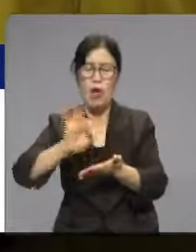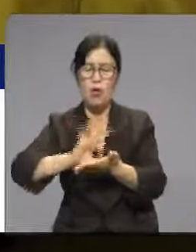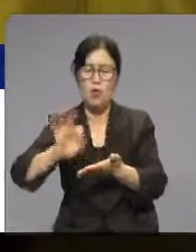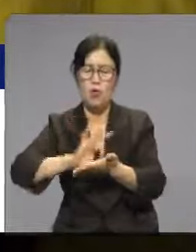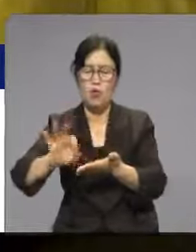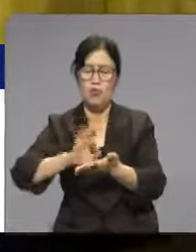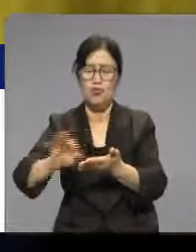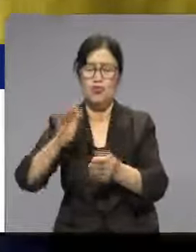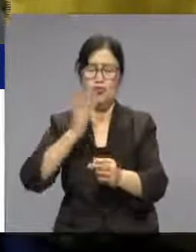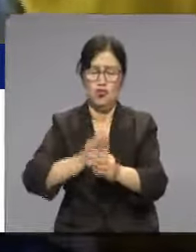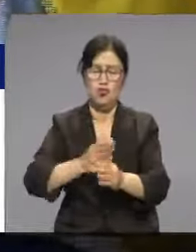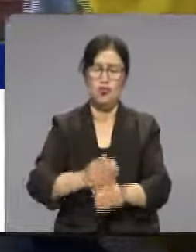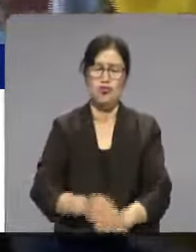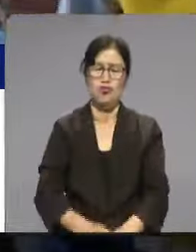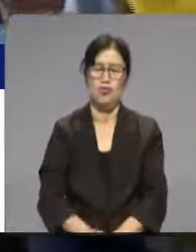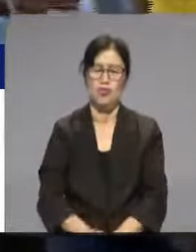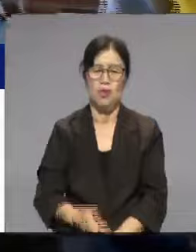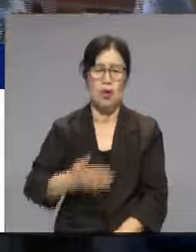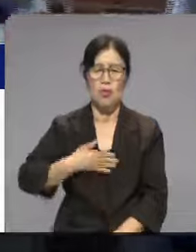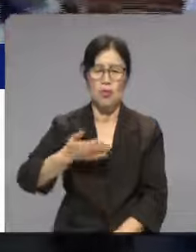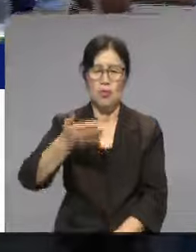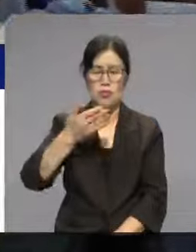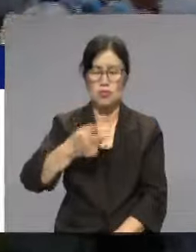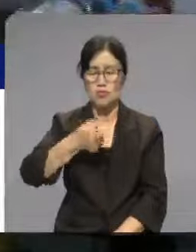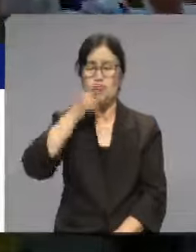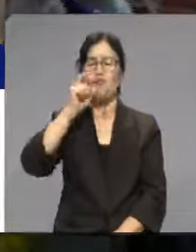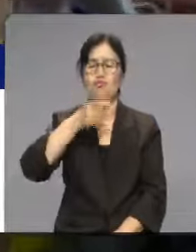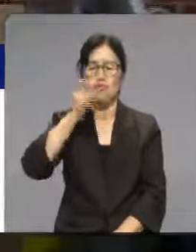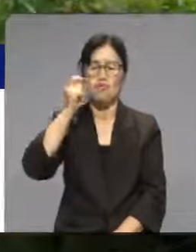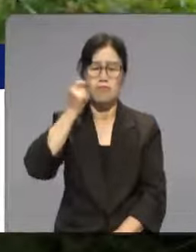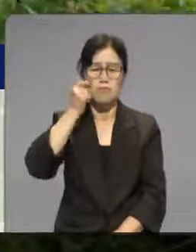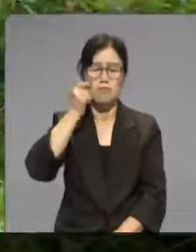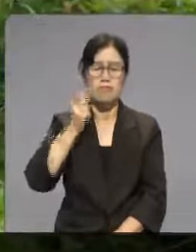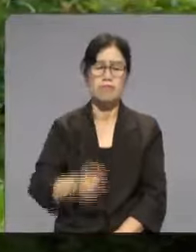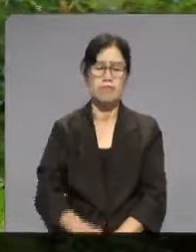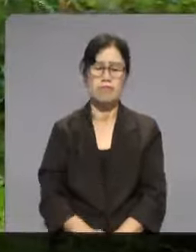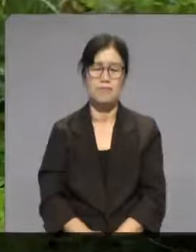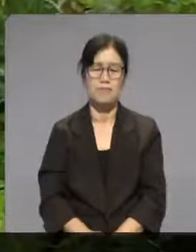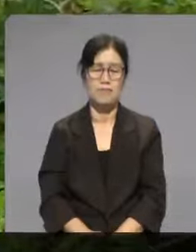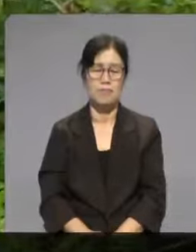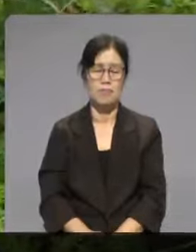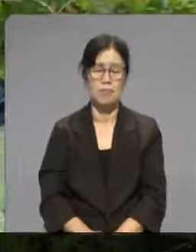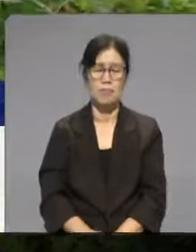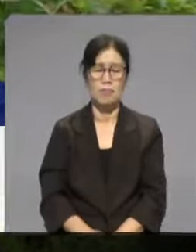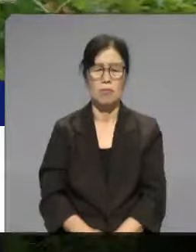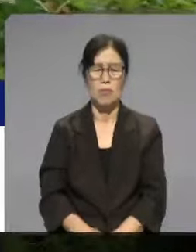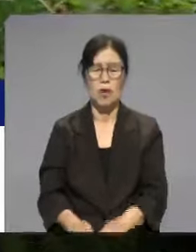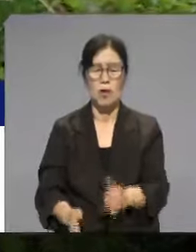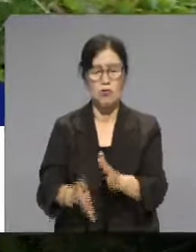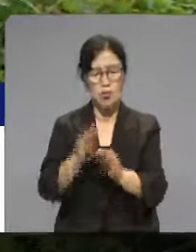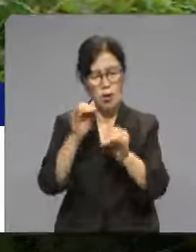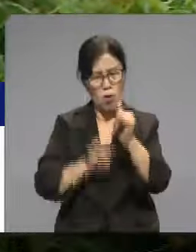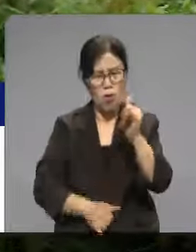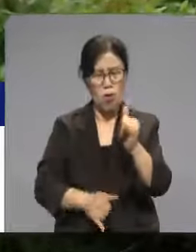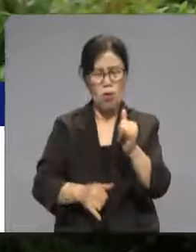농수용을 쓰는 그물 써요. 그게 나는 물은 못 먹지. 이 유적이 너무